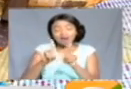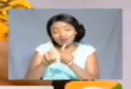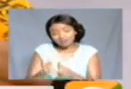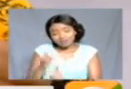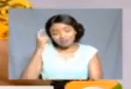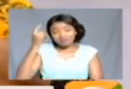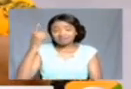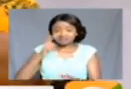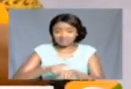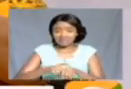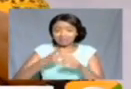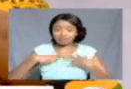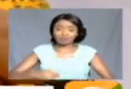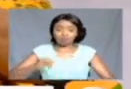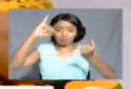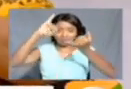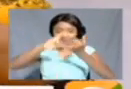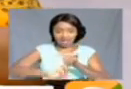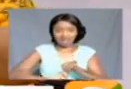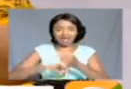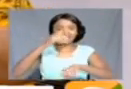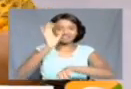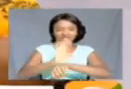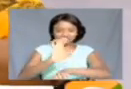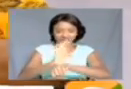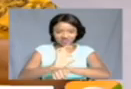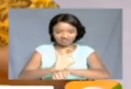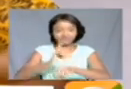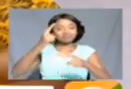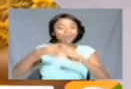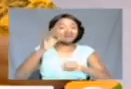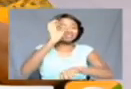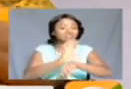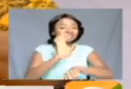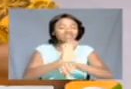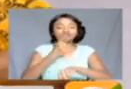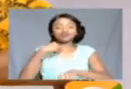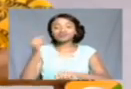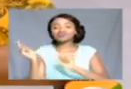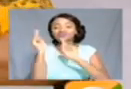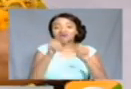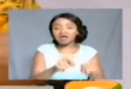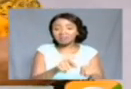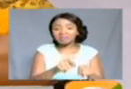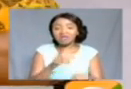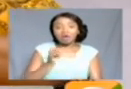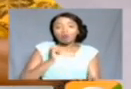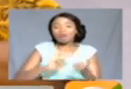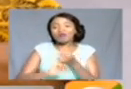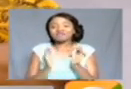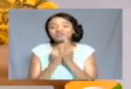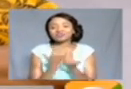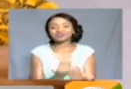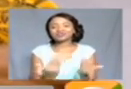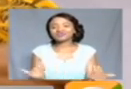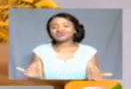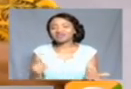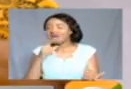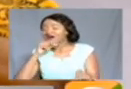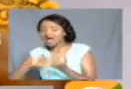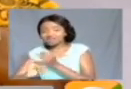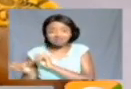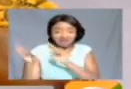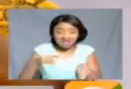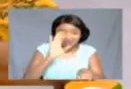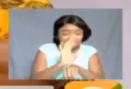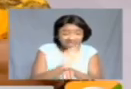harusi kanisani. Lakini utakuta kwamba kanisa linaachiwa mke na watoto ama mke sasa ndio yeye. Lakini yule bwana haendi. Sasa sijui